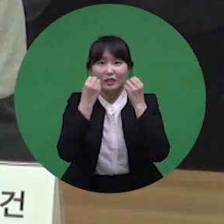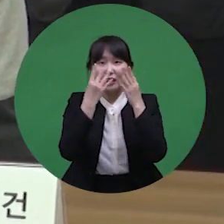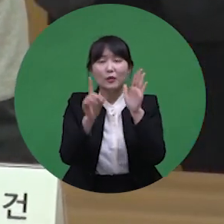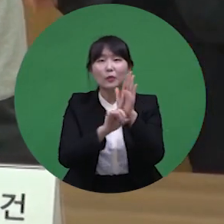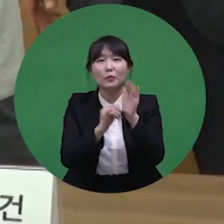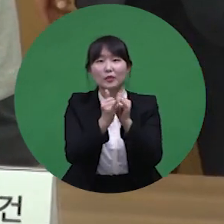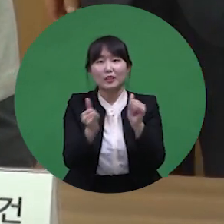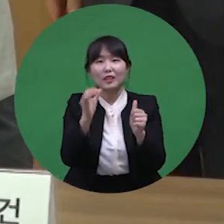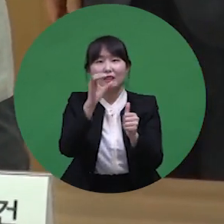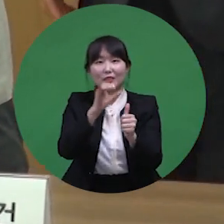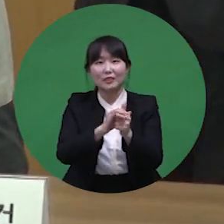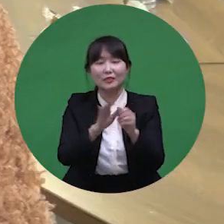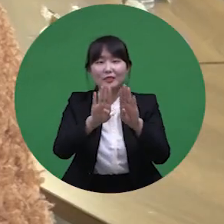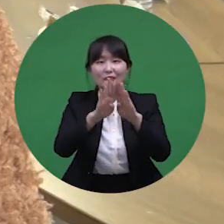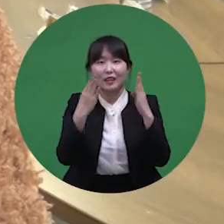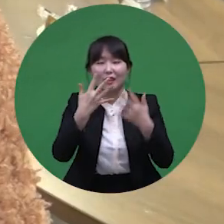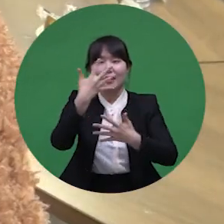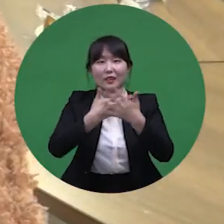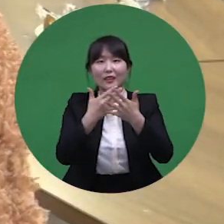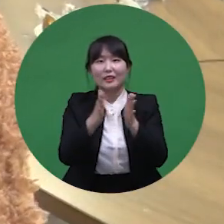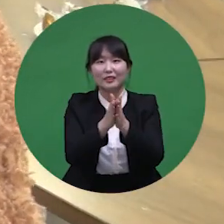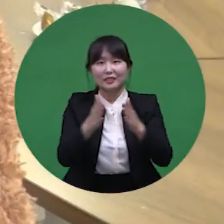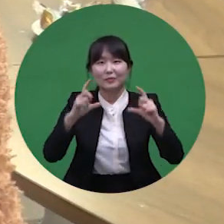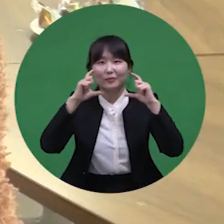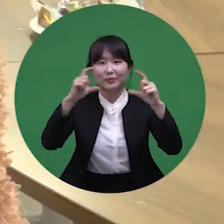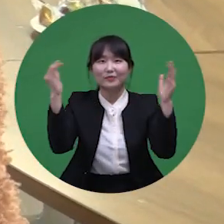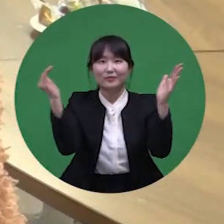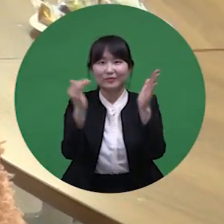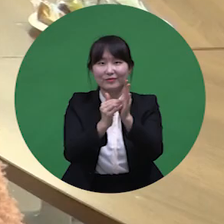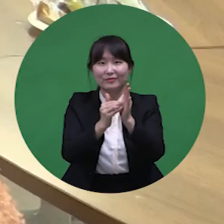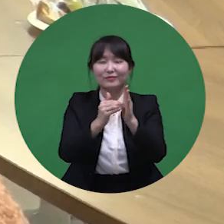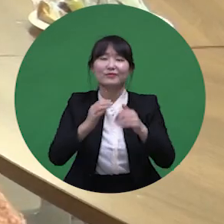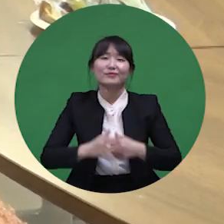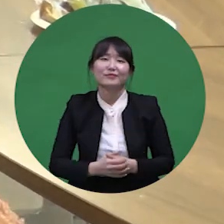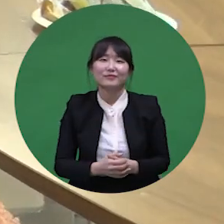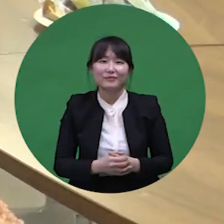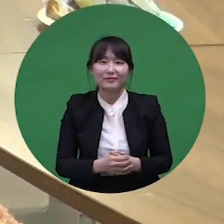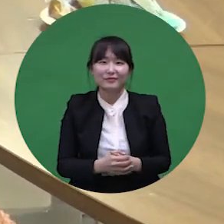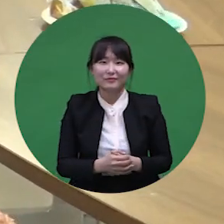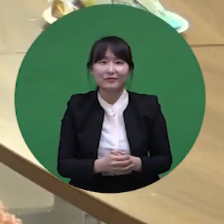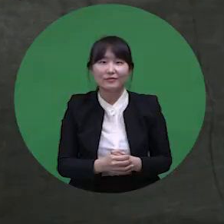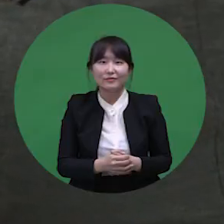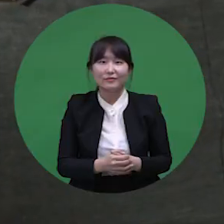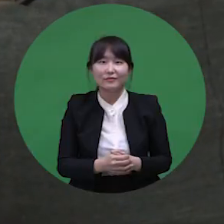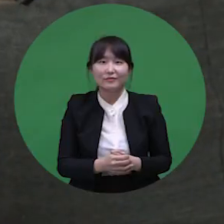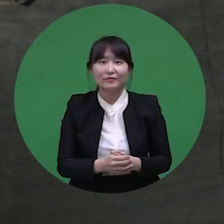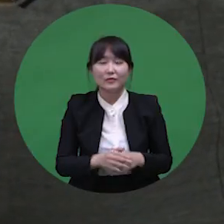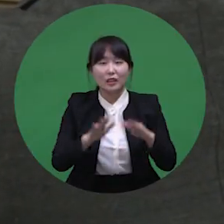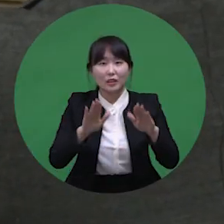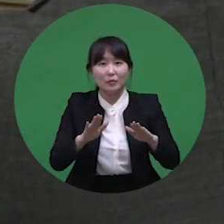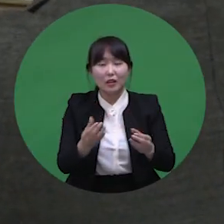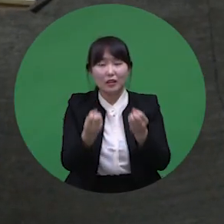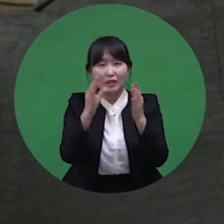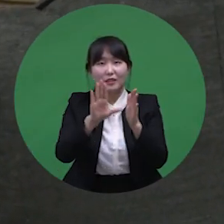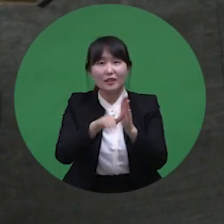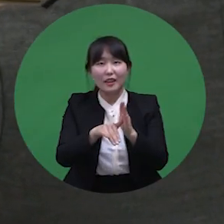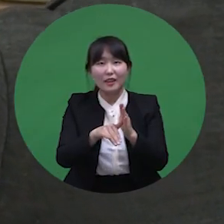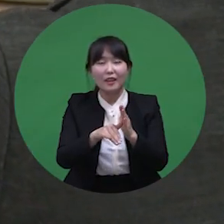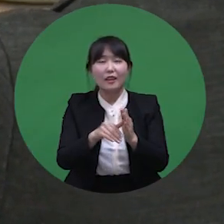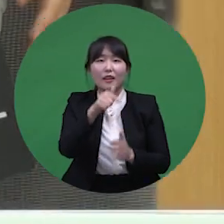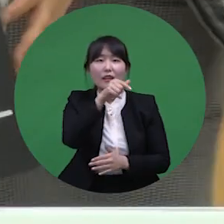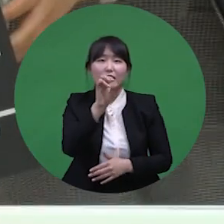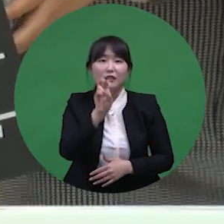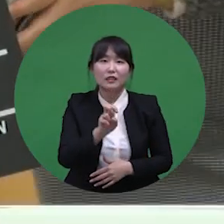새로운 홍보대사 위촉식이 마련돼 영화제 시작의 소식을 다시금 예고했습니다. 이번 위촉식에는